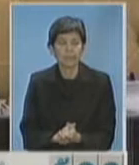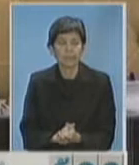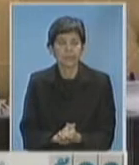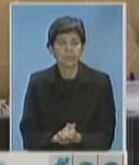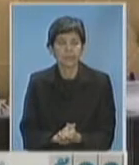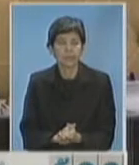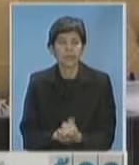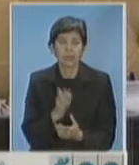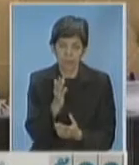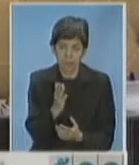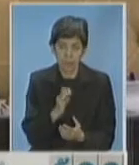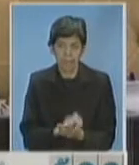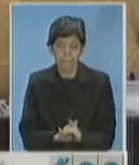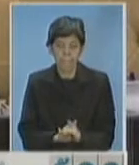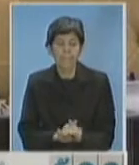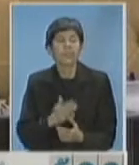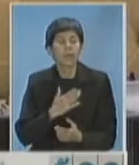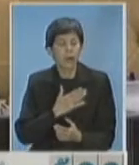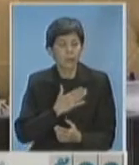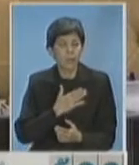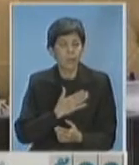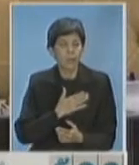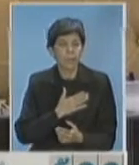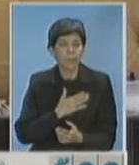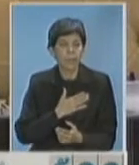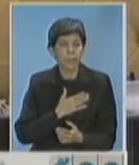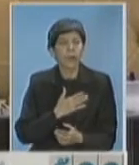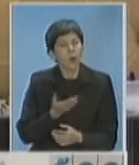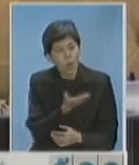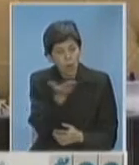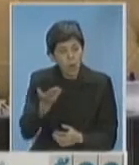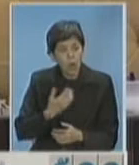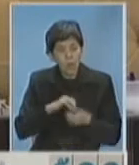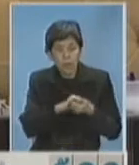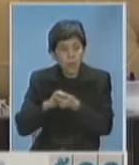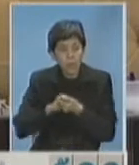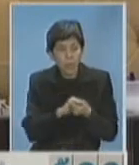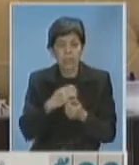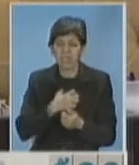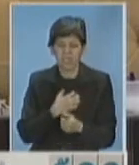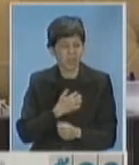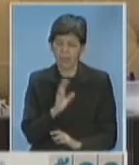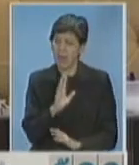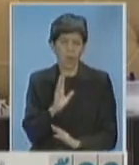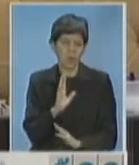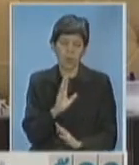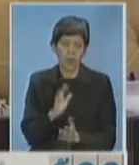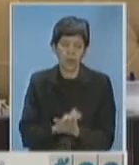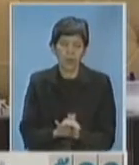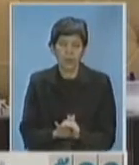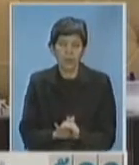ครับท่านวัชระครับอย่างที่ผมได้ขอความร่วมมือนะครับถ้าไม่จำเป็นก็อย่าไ